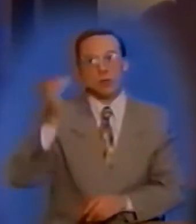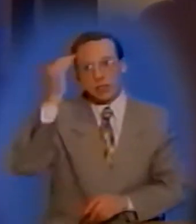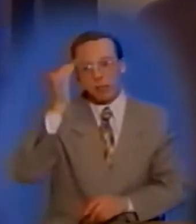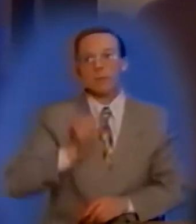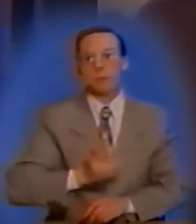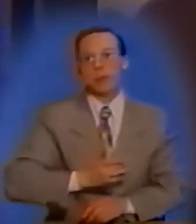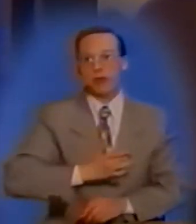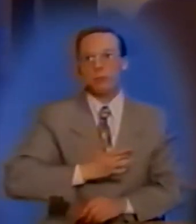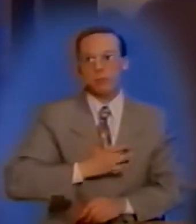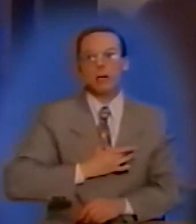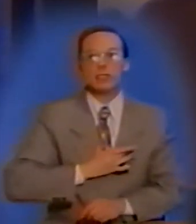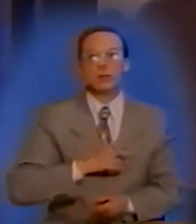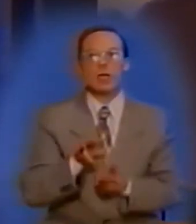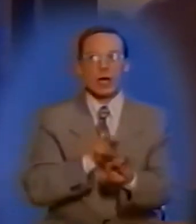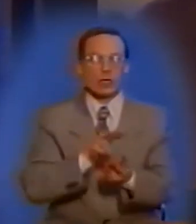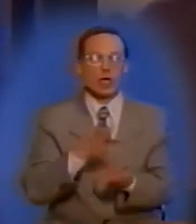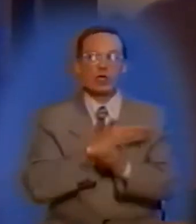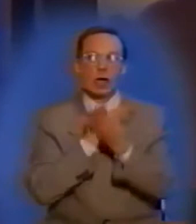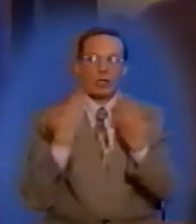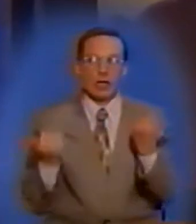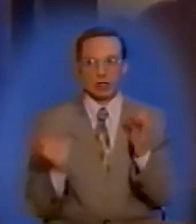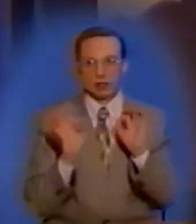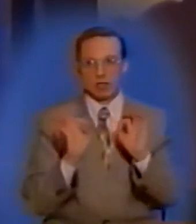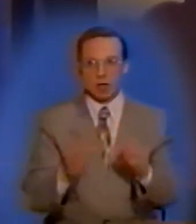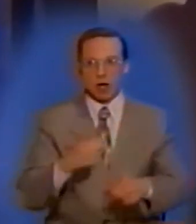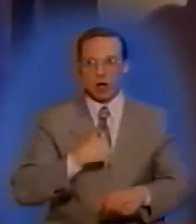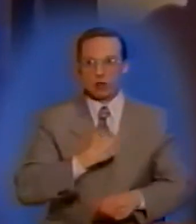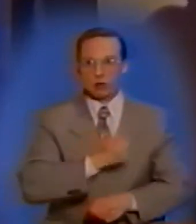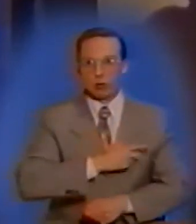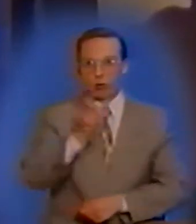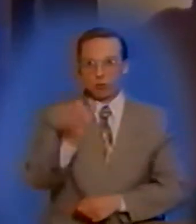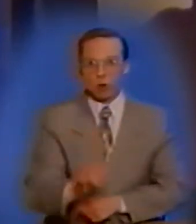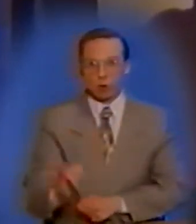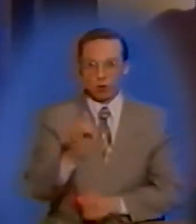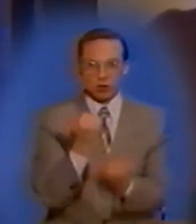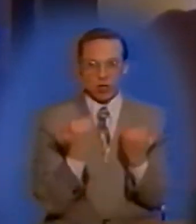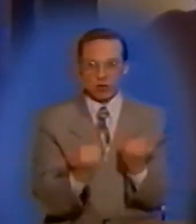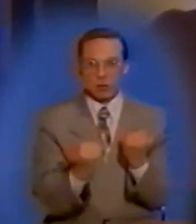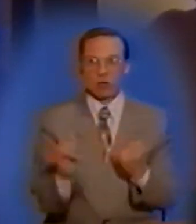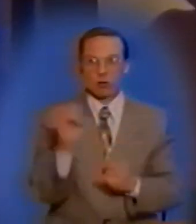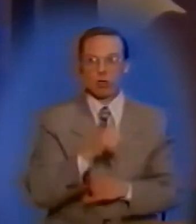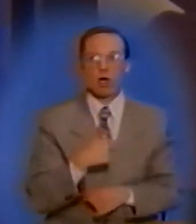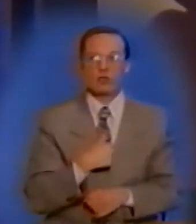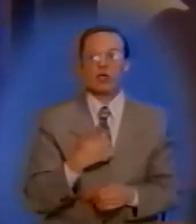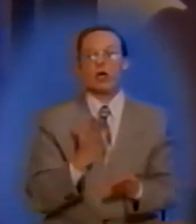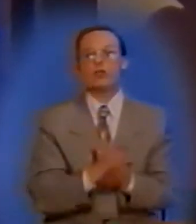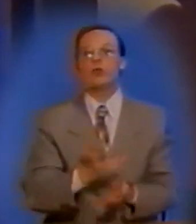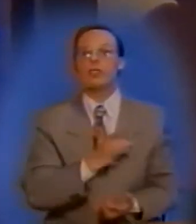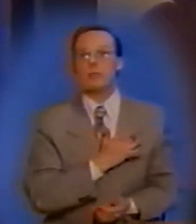pasimylėti, aš tau pasakysiu, nėra tiesa. Aš turiu žmogų, kur dabar, va, būtent aš, kurį jis ir